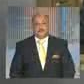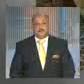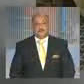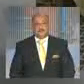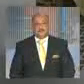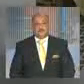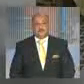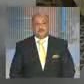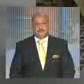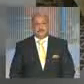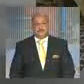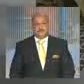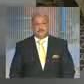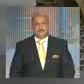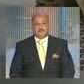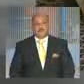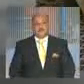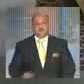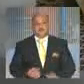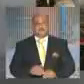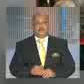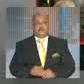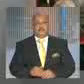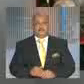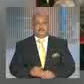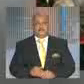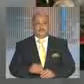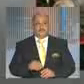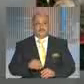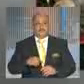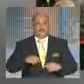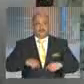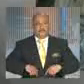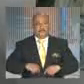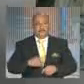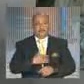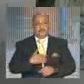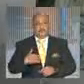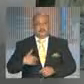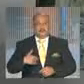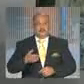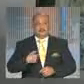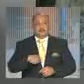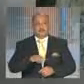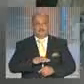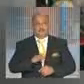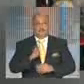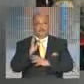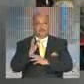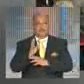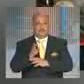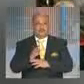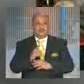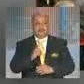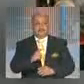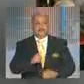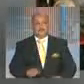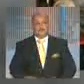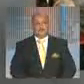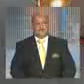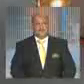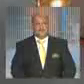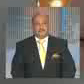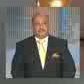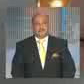ادارة حفظ صحة الوسط وحماية المحيط بوزارة الصحة اليوم الوطني الخامس تحت شعار حفظ صحة الايدي